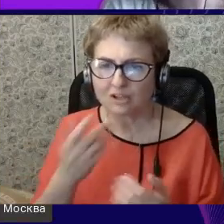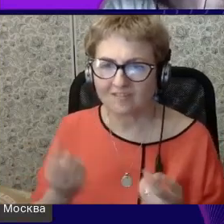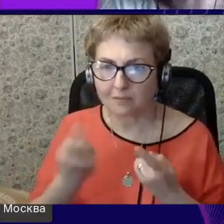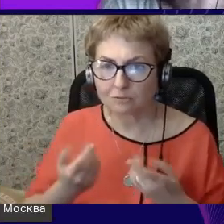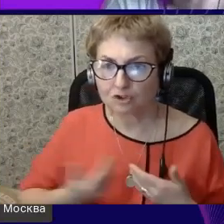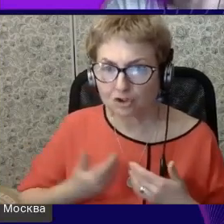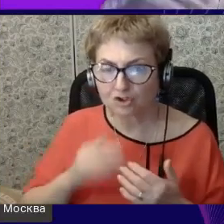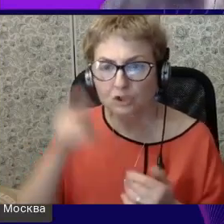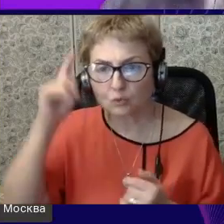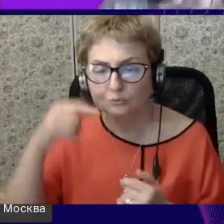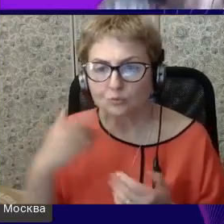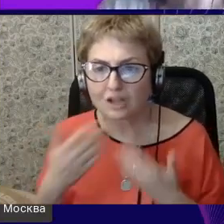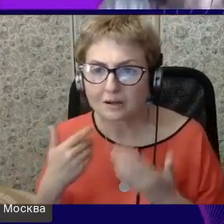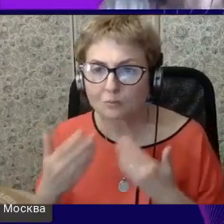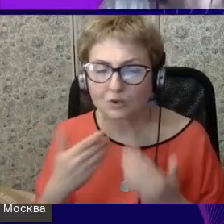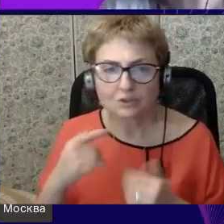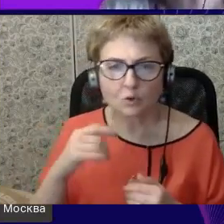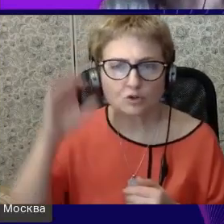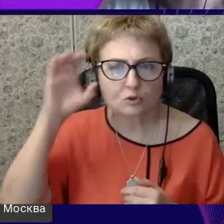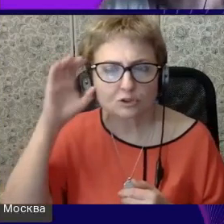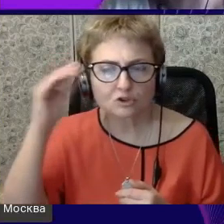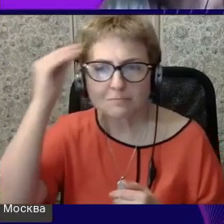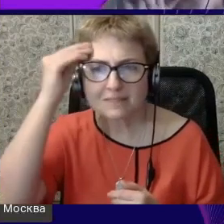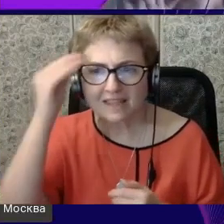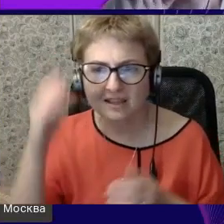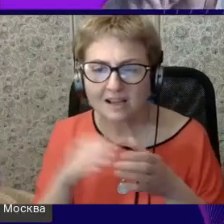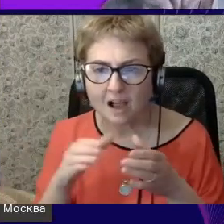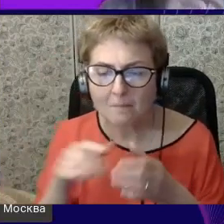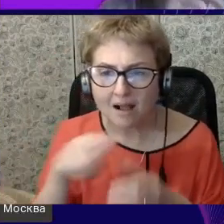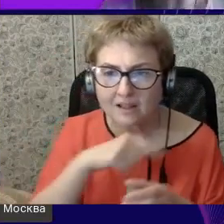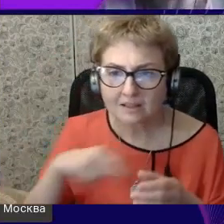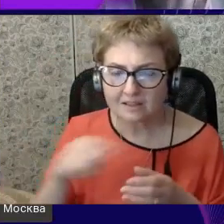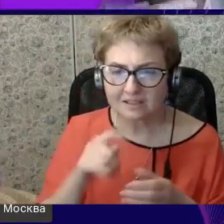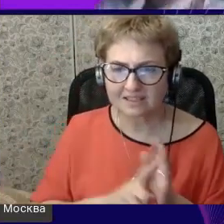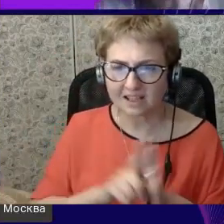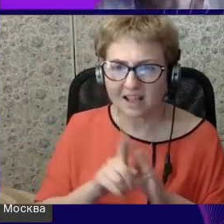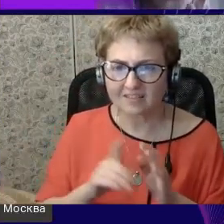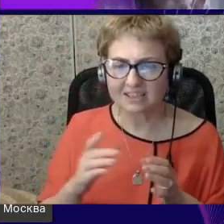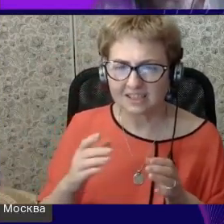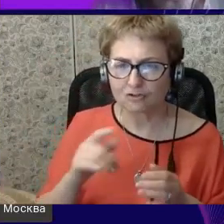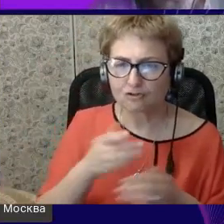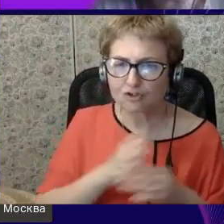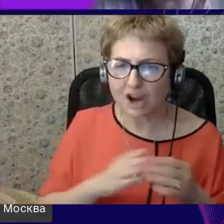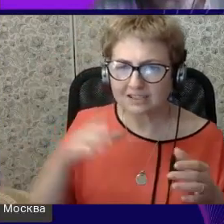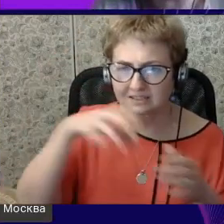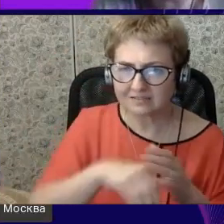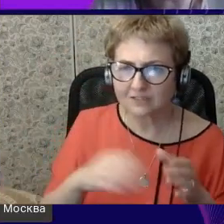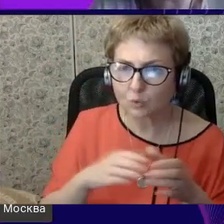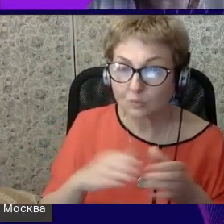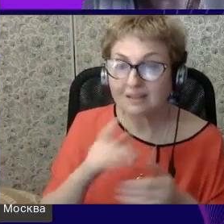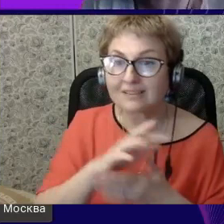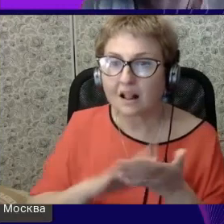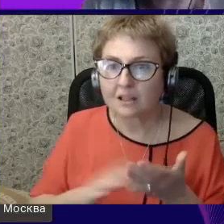есть человек учится коммуницировать, он потом будет более успешно коммуницировать в обычной жизни. Вот. Он учится слышать мнение